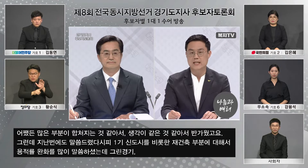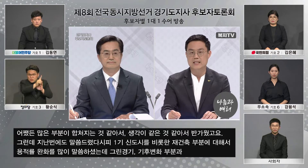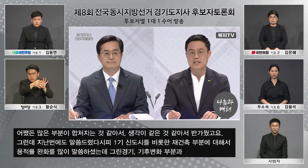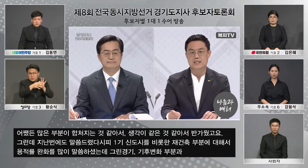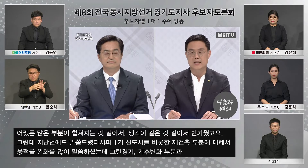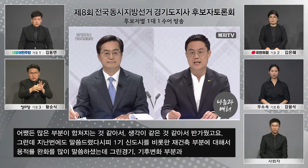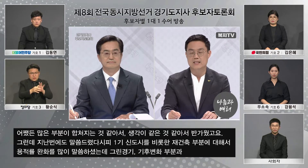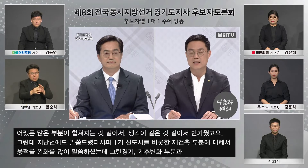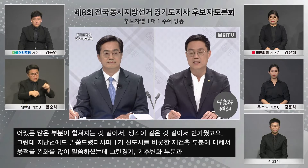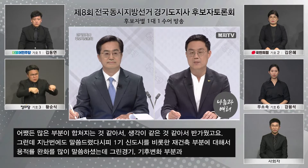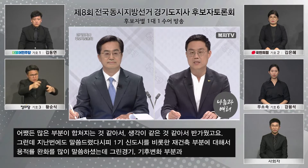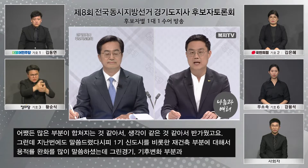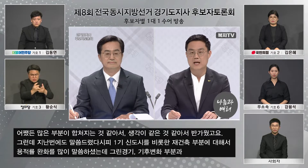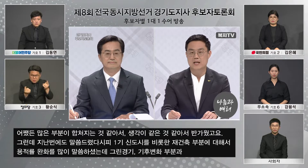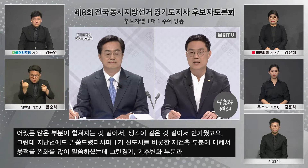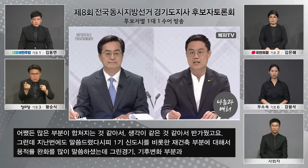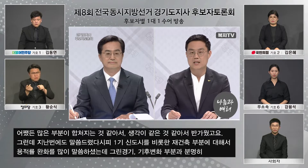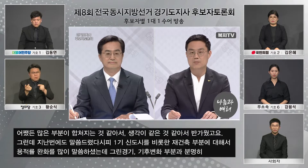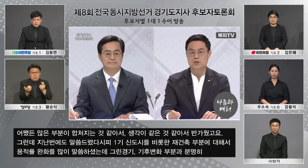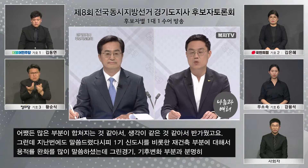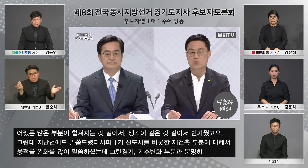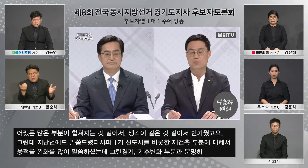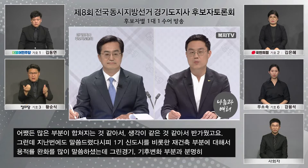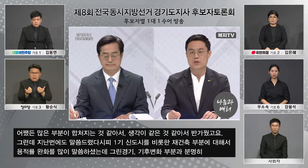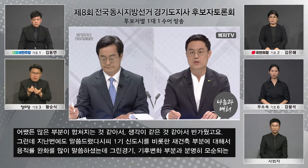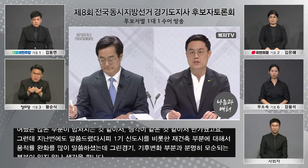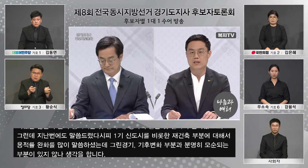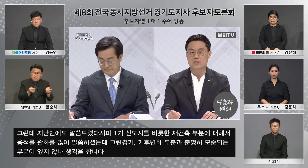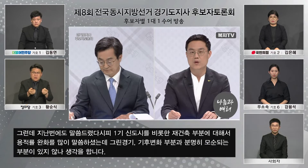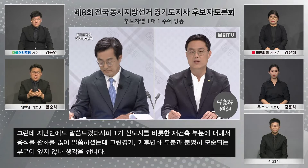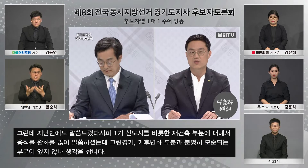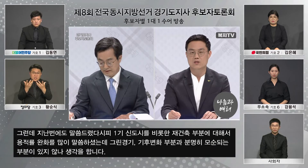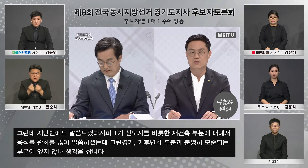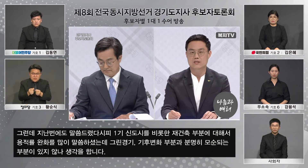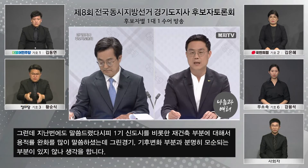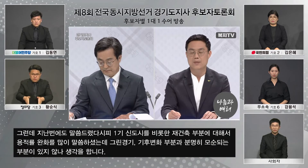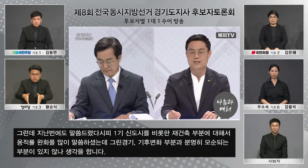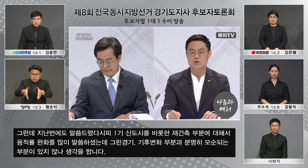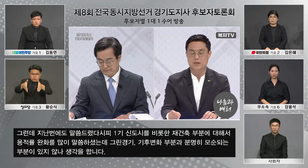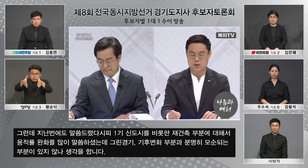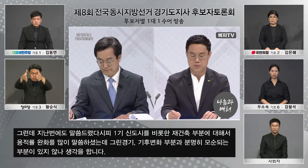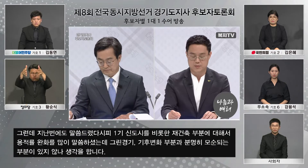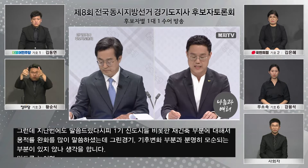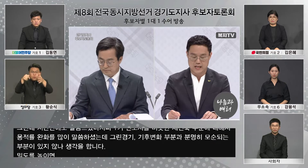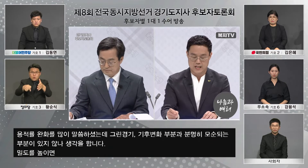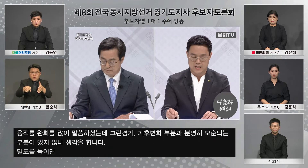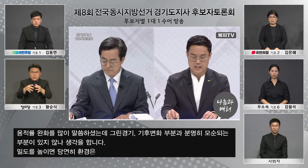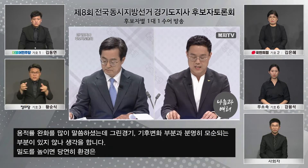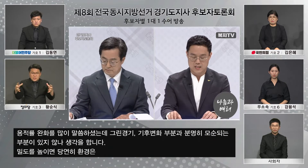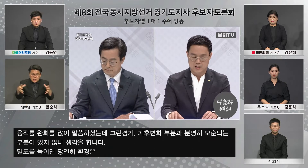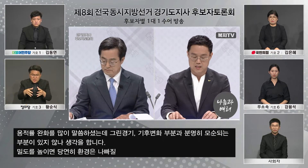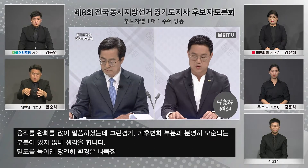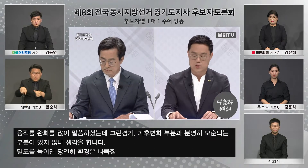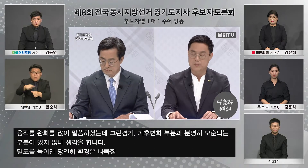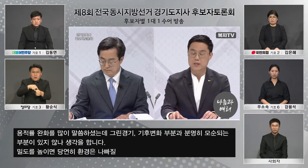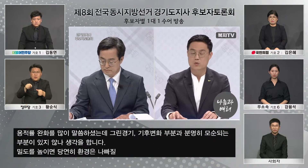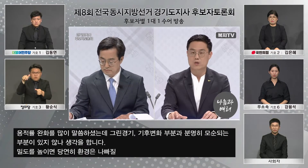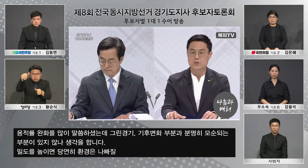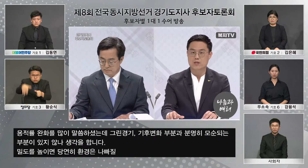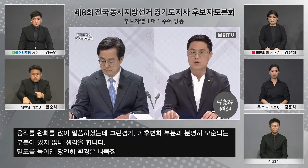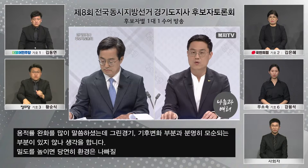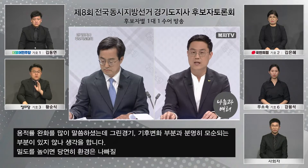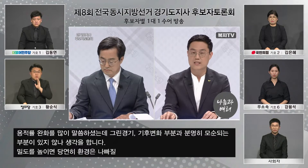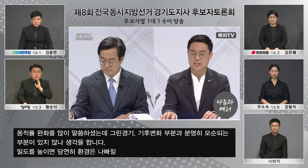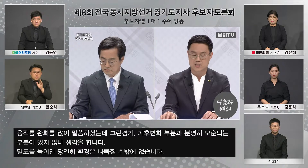부분이 있지 않나 생각을 합니다. 밀도를 높이면은 당연히 환경은 나빠질 수밖에 없습니다. 그 도시